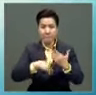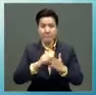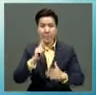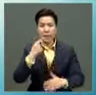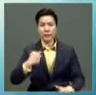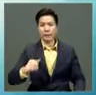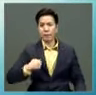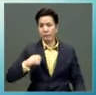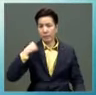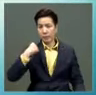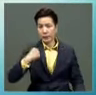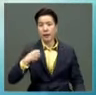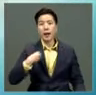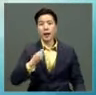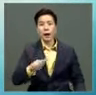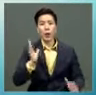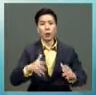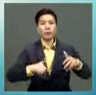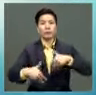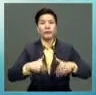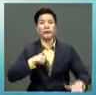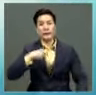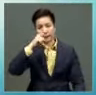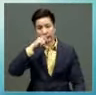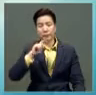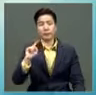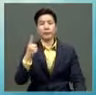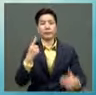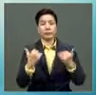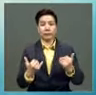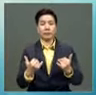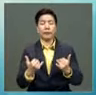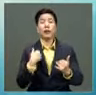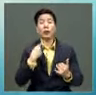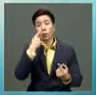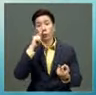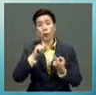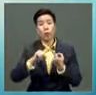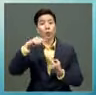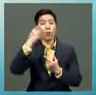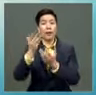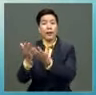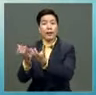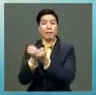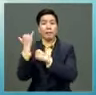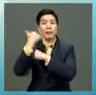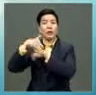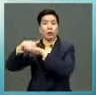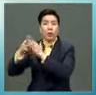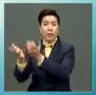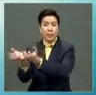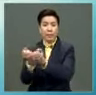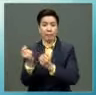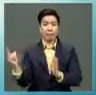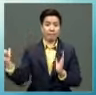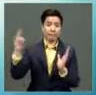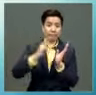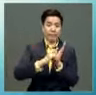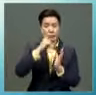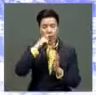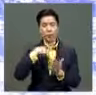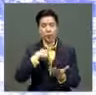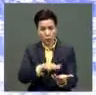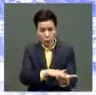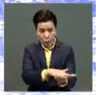ได้มั่นใจสร้างความมั่นใจให้กับพี่น้องประชาชนอีกครั้งนึงก่อนที่จะรับคนต่างชาติเข้ามานะครับต้องขออภั